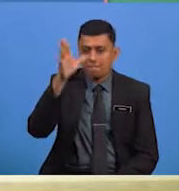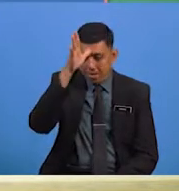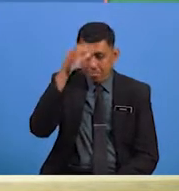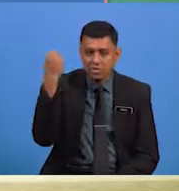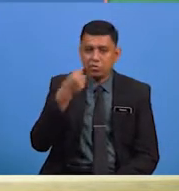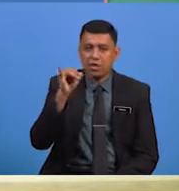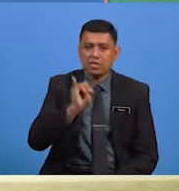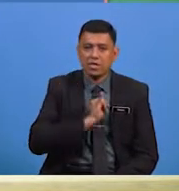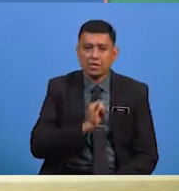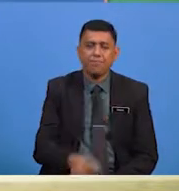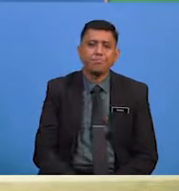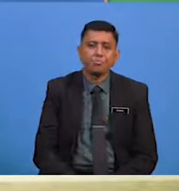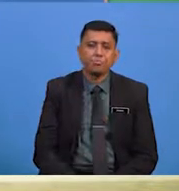saya.